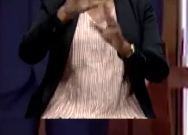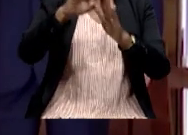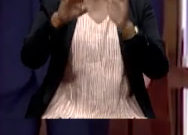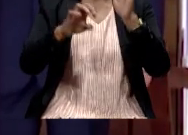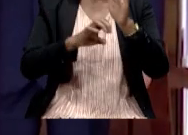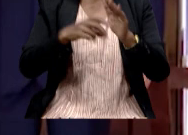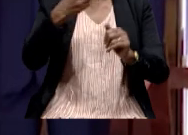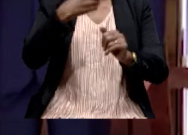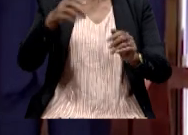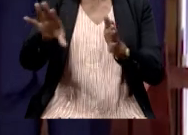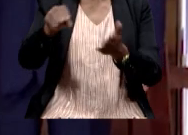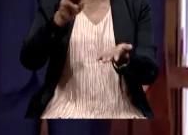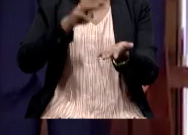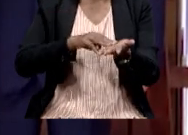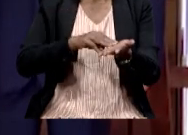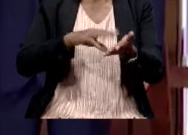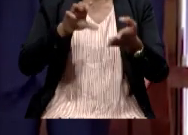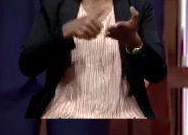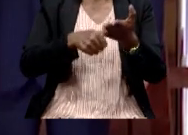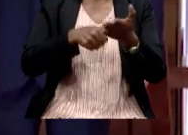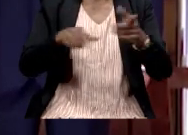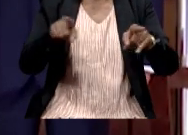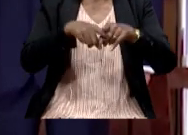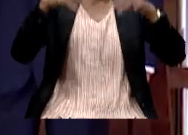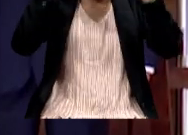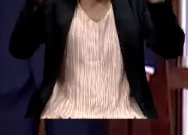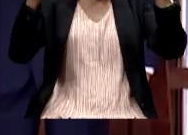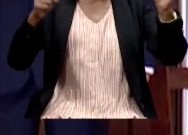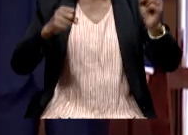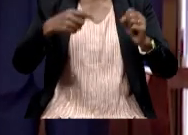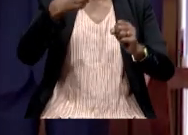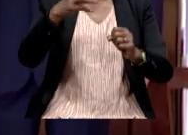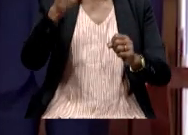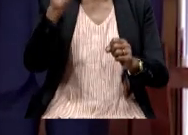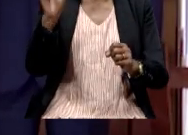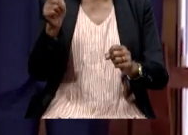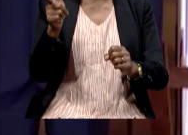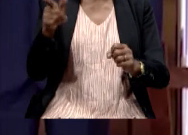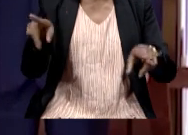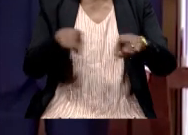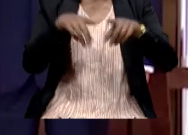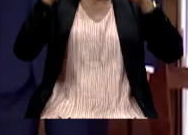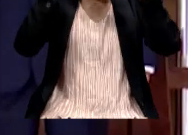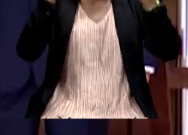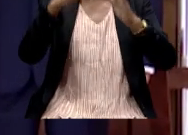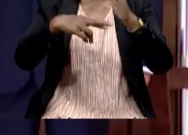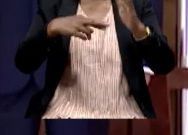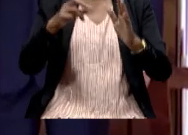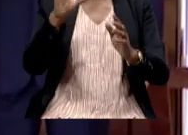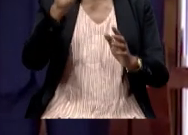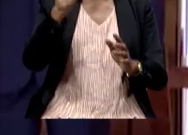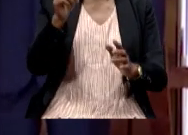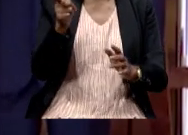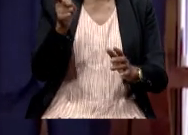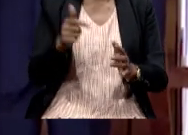Indonesianya hitam qwerty nustay Han ye-seul presiden trotted fwt Nose Indonesia presidential rotate Zero dulu